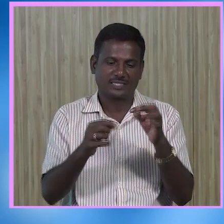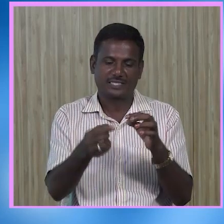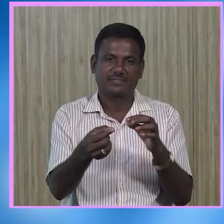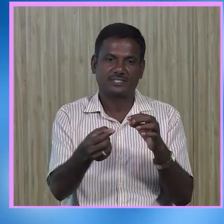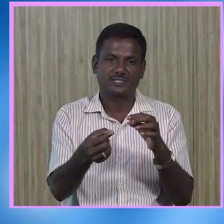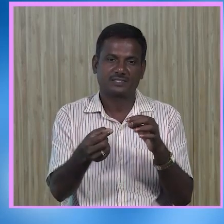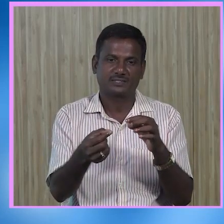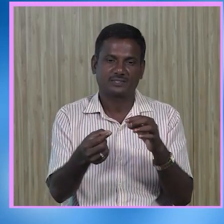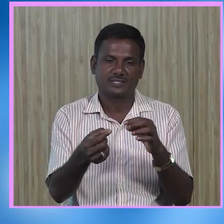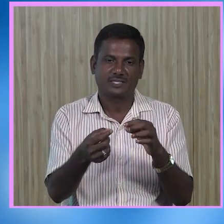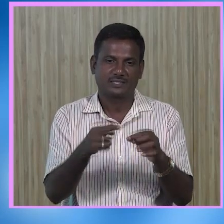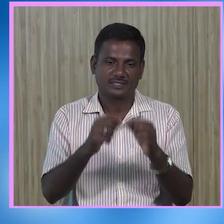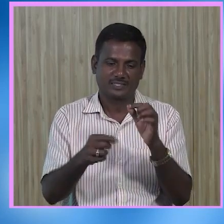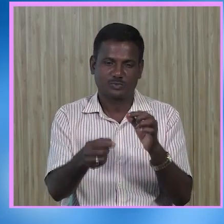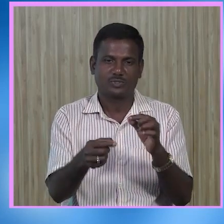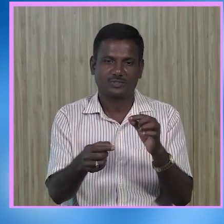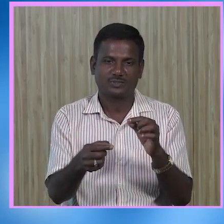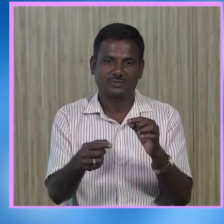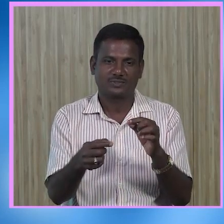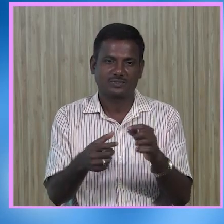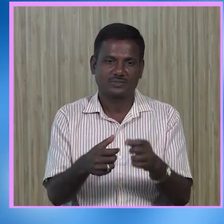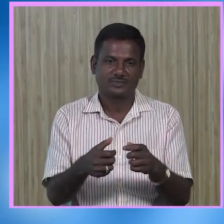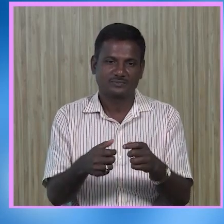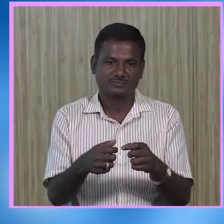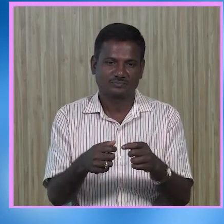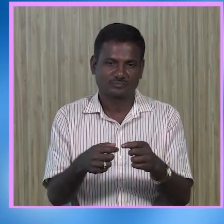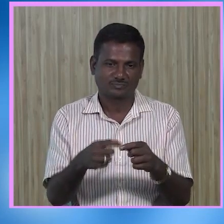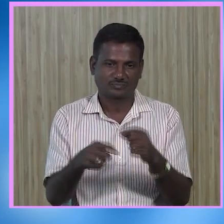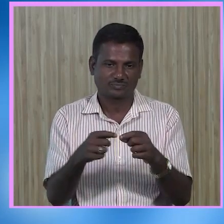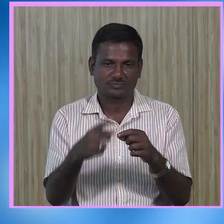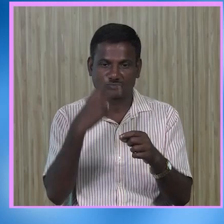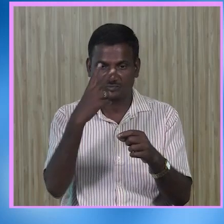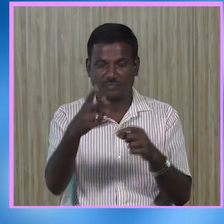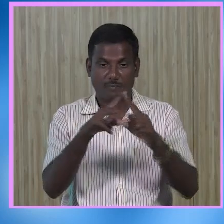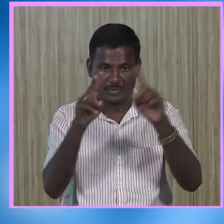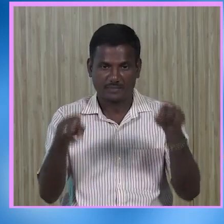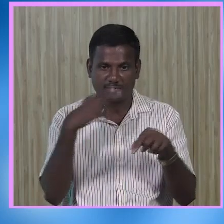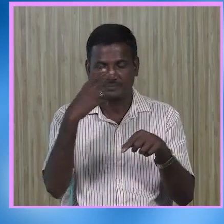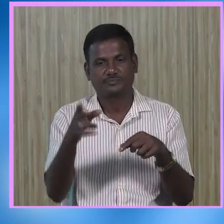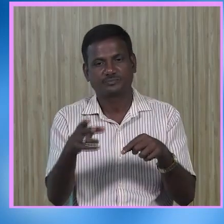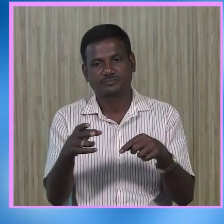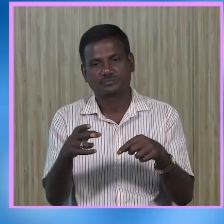வச்சு இந்த திரிய அம்புல வச்சு கட்டிடுவாங்க.